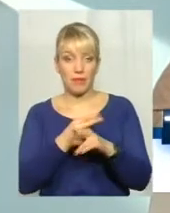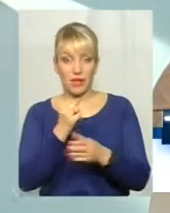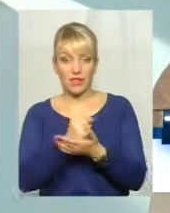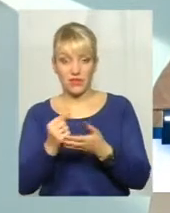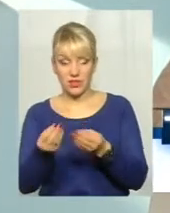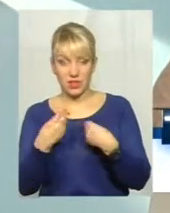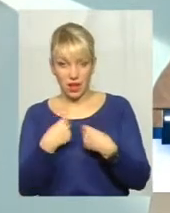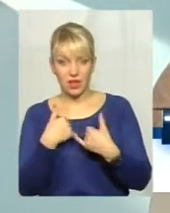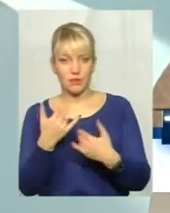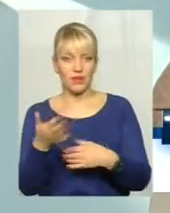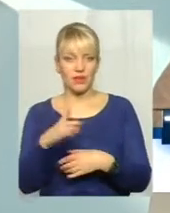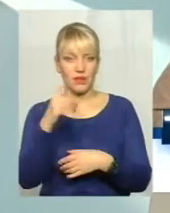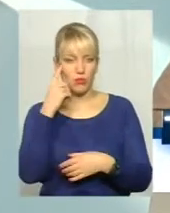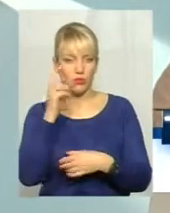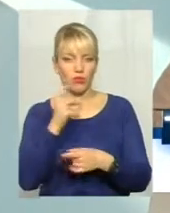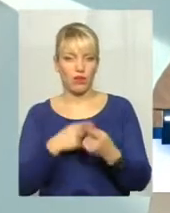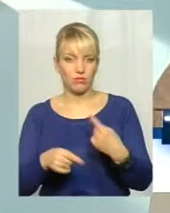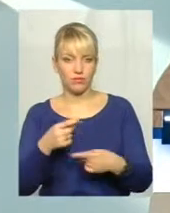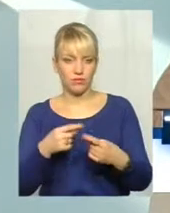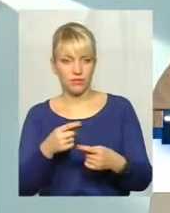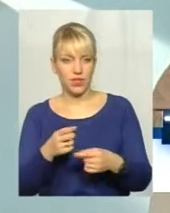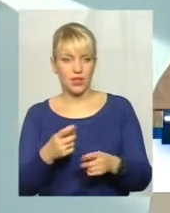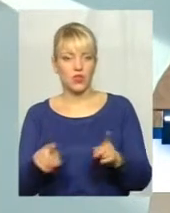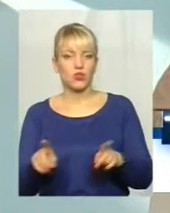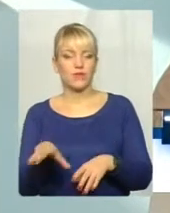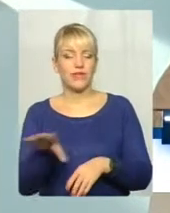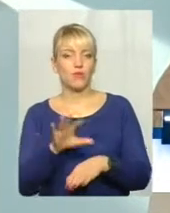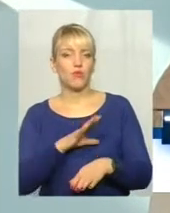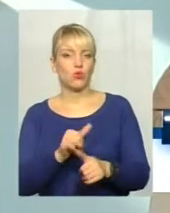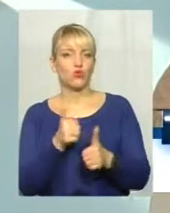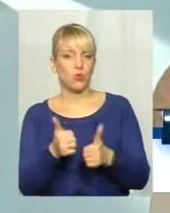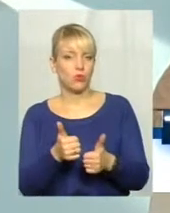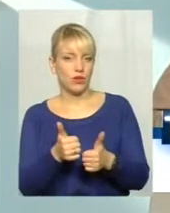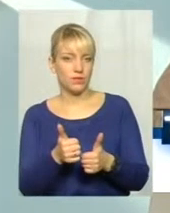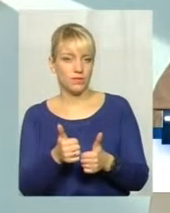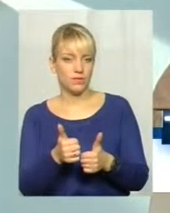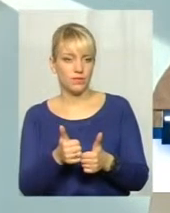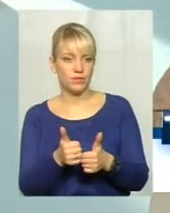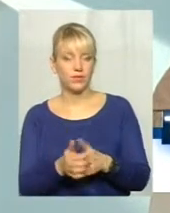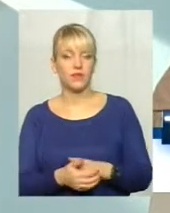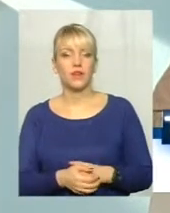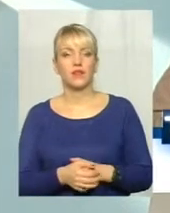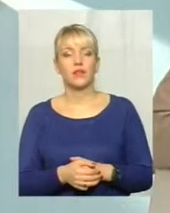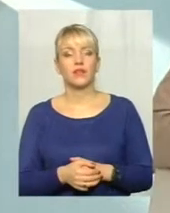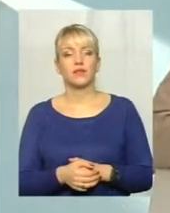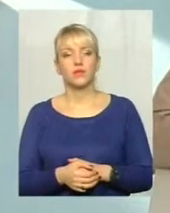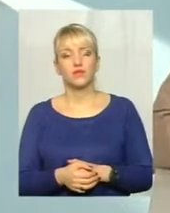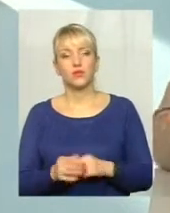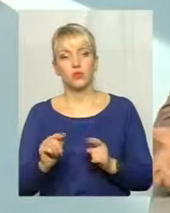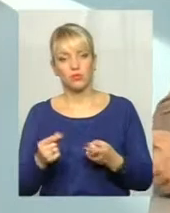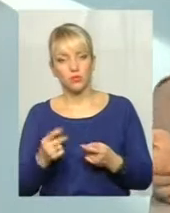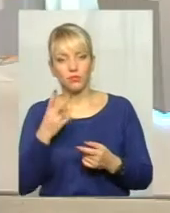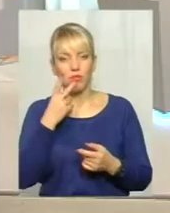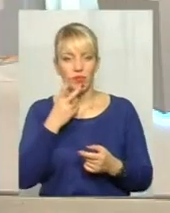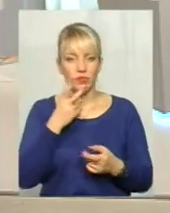так зробити, щоб всім було добре, як там і вовки ситі, і вівці цілі. Ну, не завжди вівці цілі. От. Тому бачимо